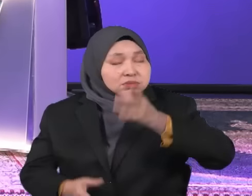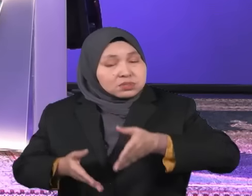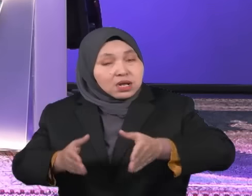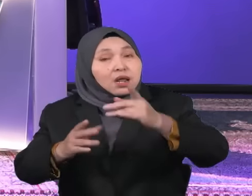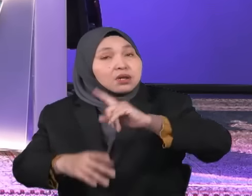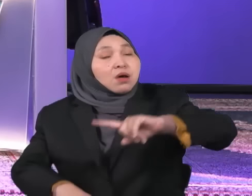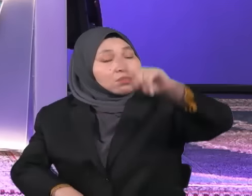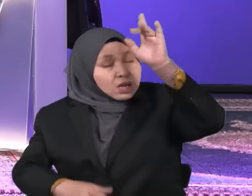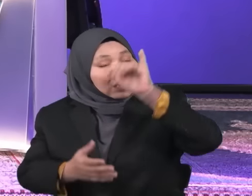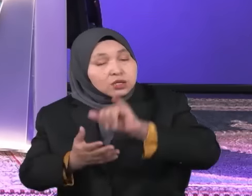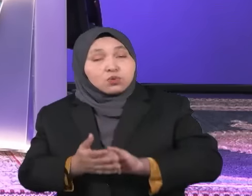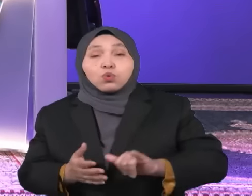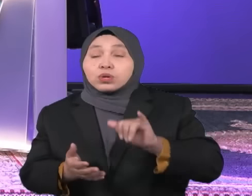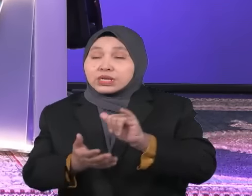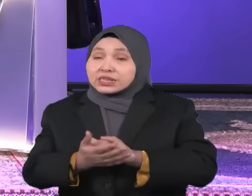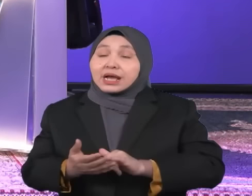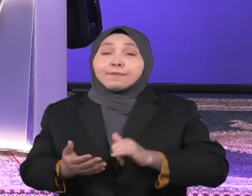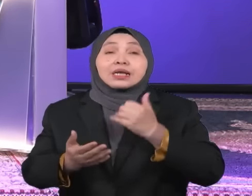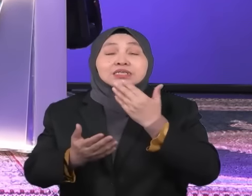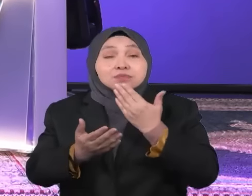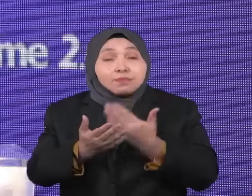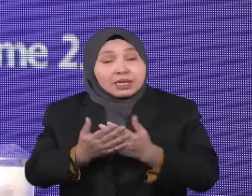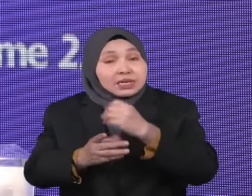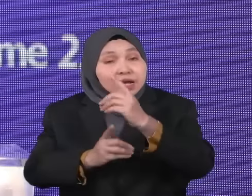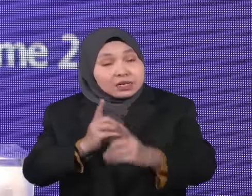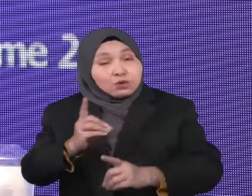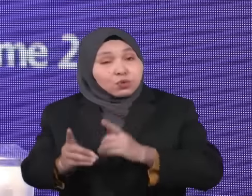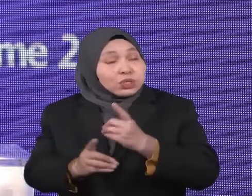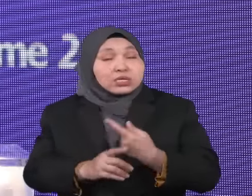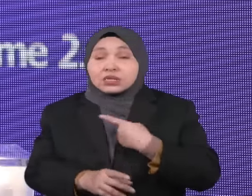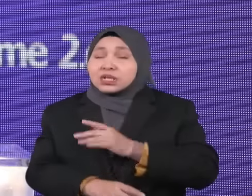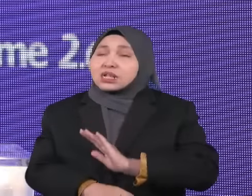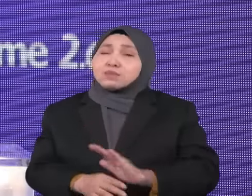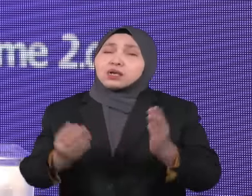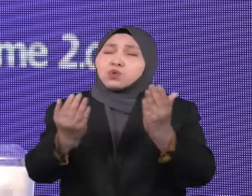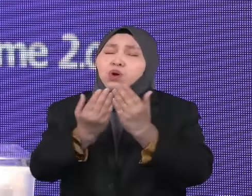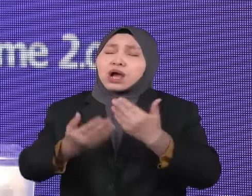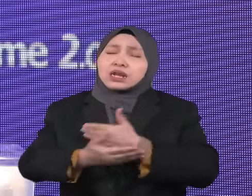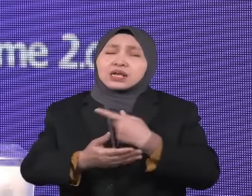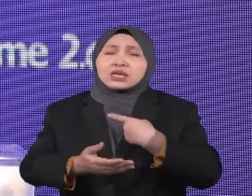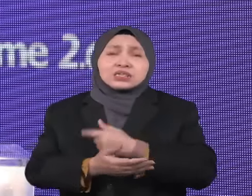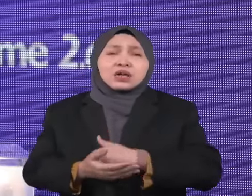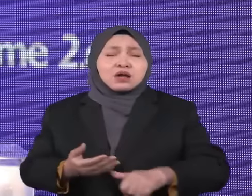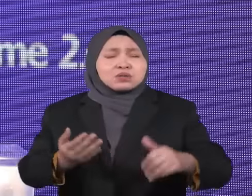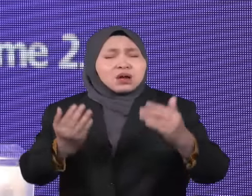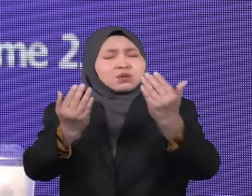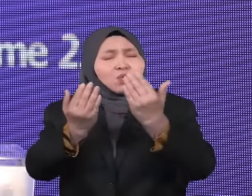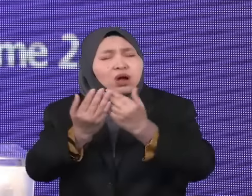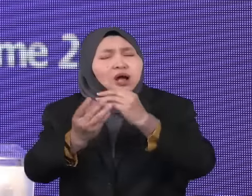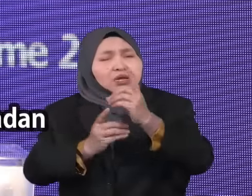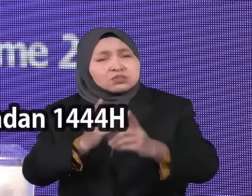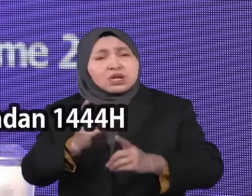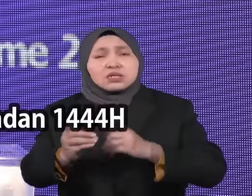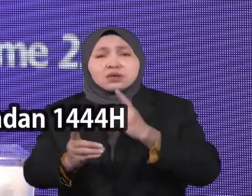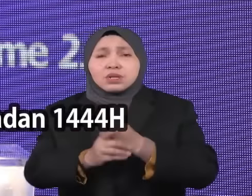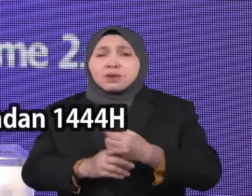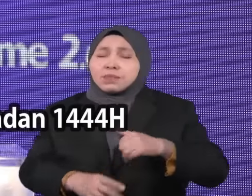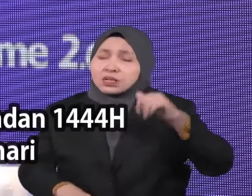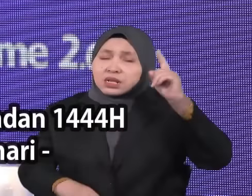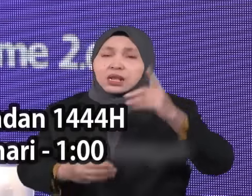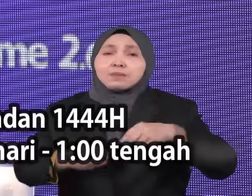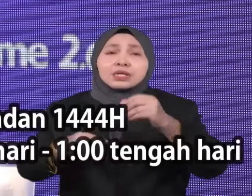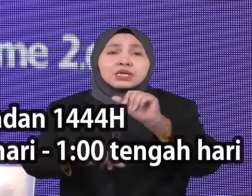Itu atina fid dunya hasanah yang sebenar-benarnya. Ya. Kita tidak mahu doakan untuk anak kita, Rabbana atina fid dunya hasanah, dengan kefahaman biarlah